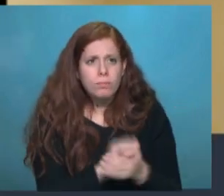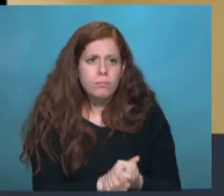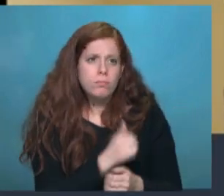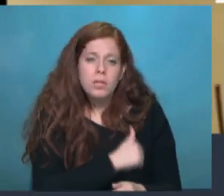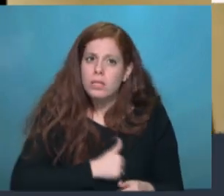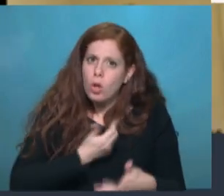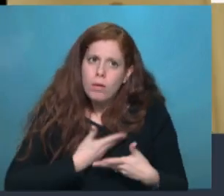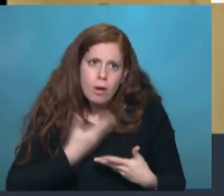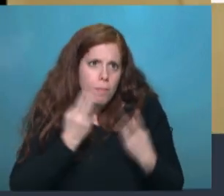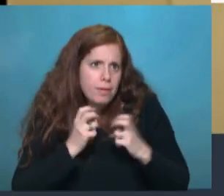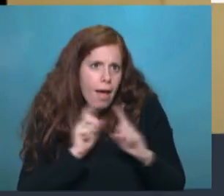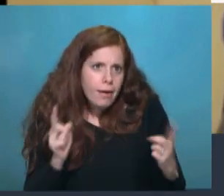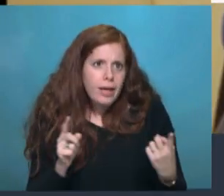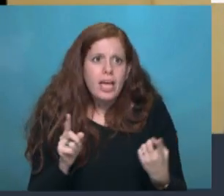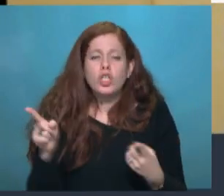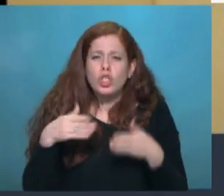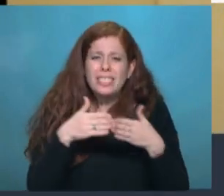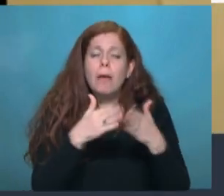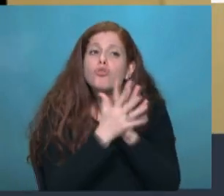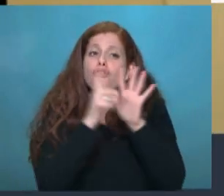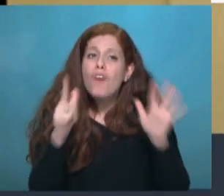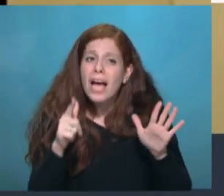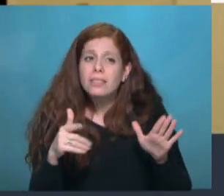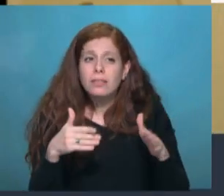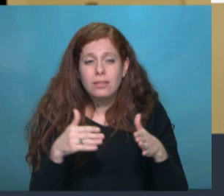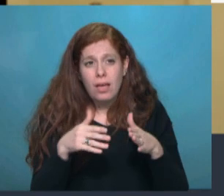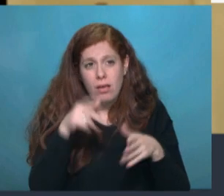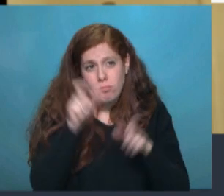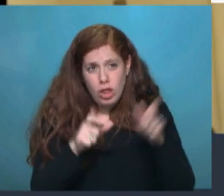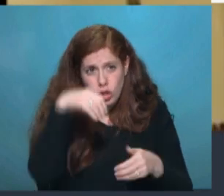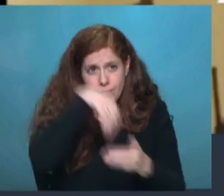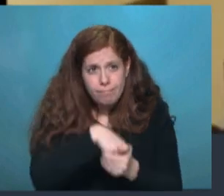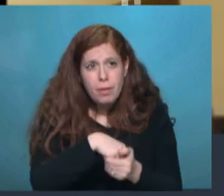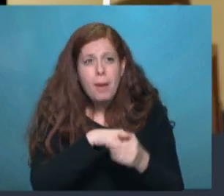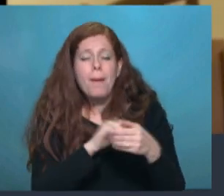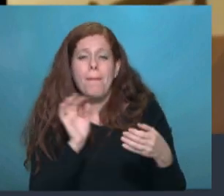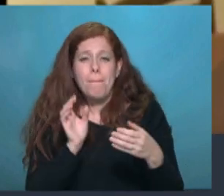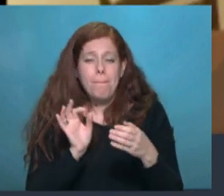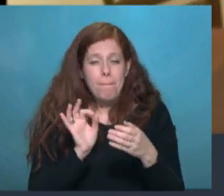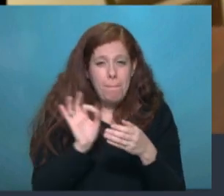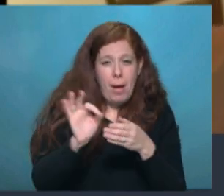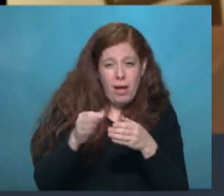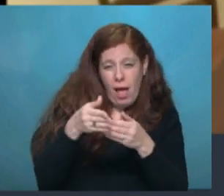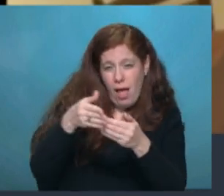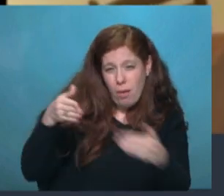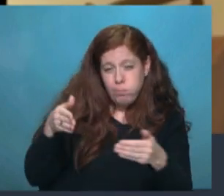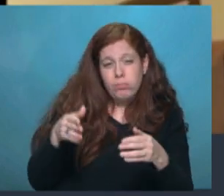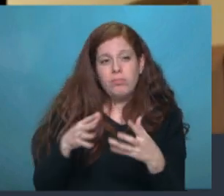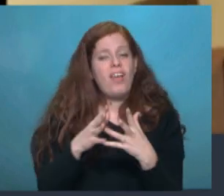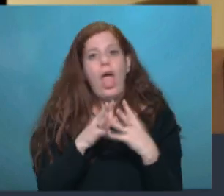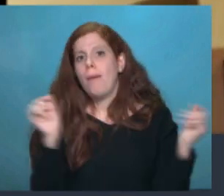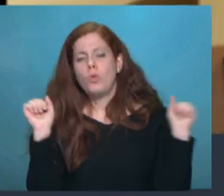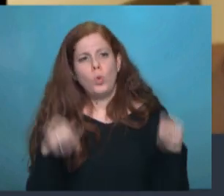información de que una embarcación deportiva con 17 personas arriba habría golpeado un banco de arena y perdido el